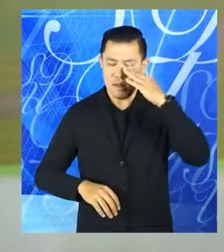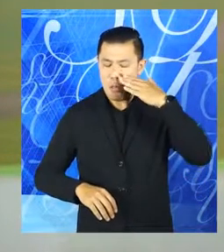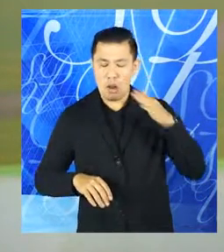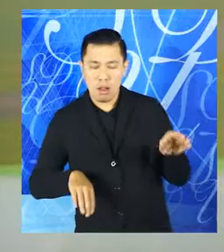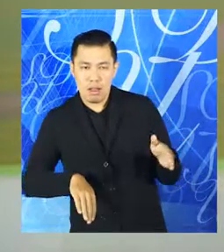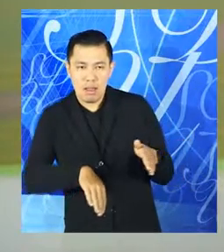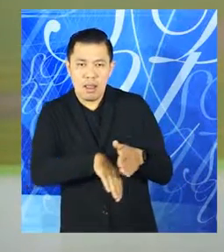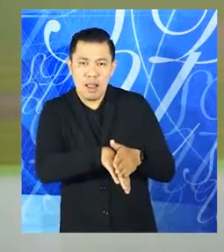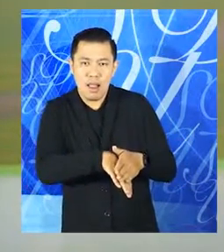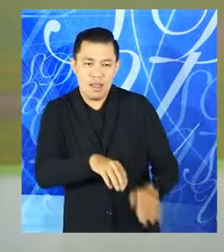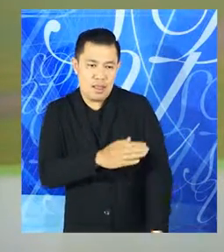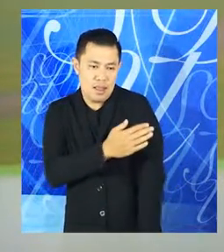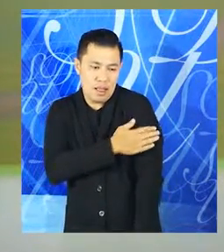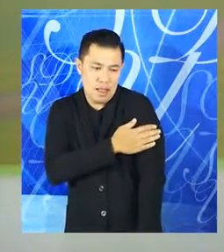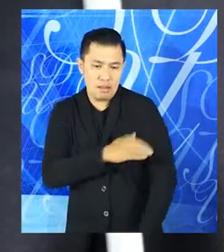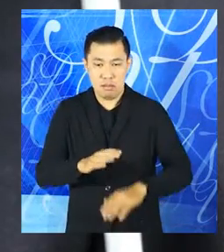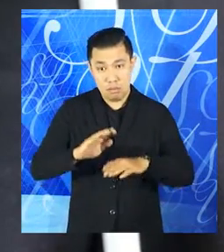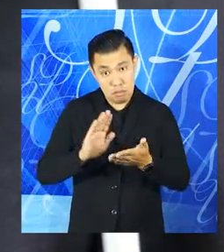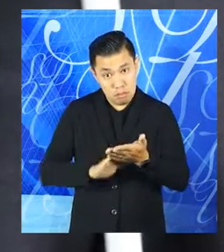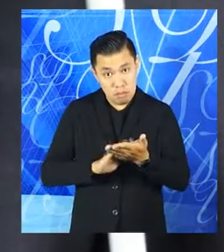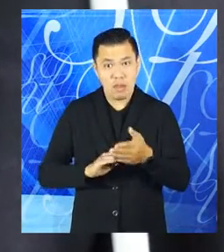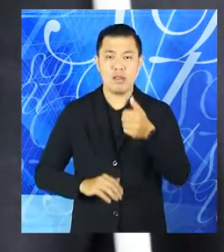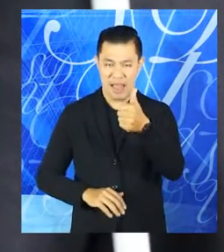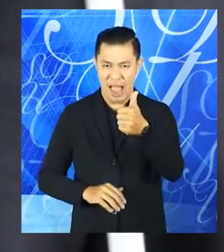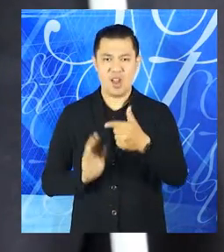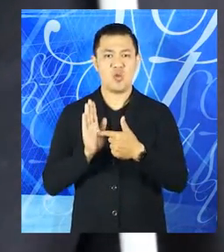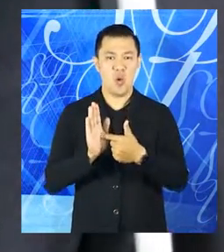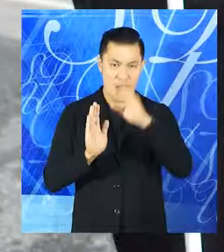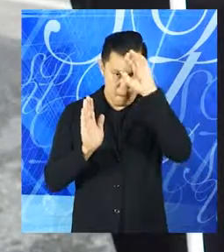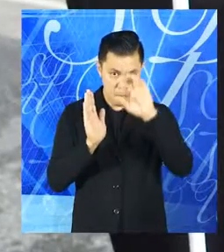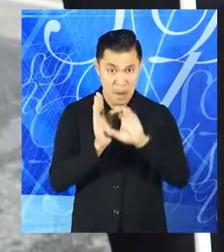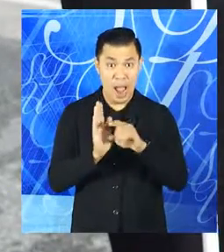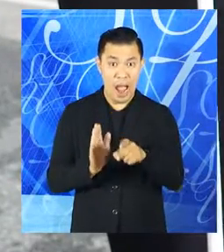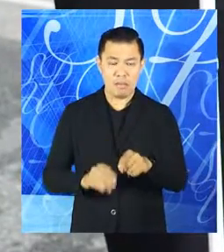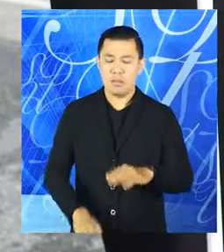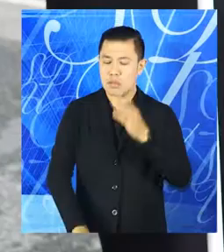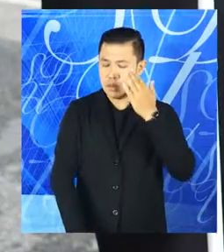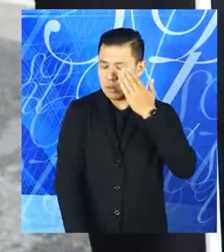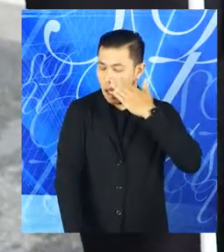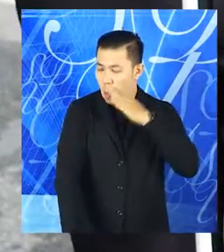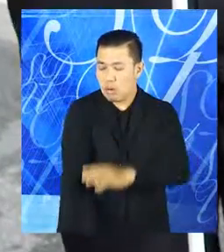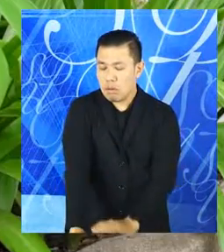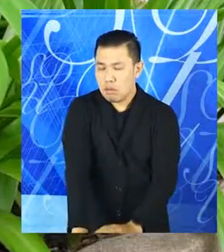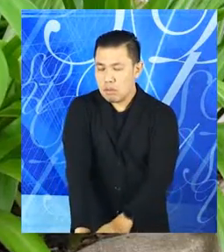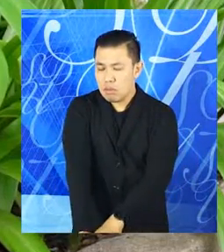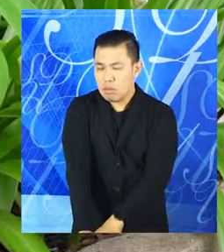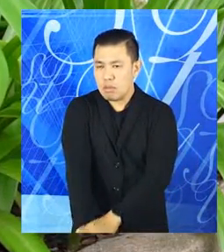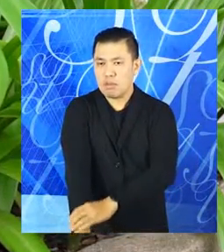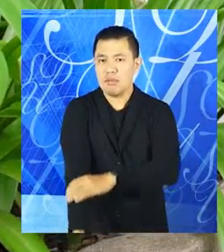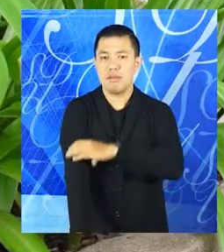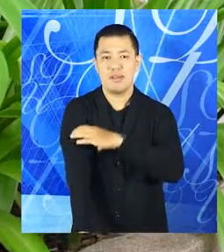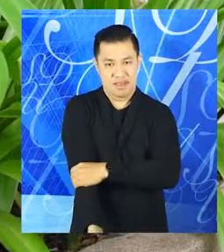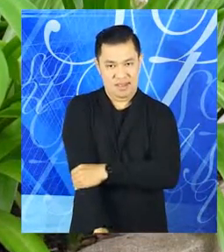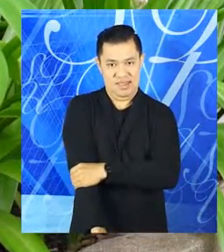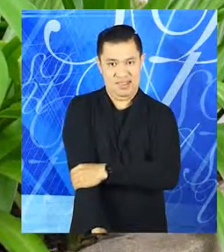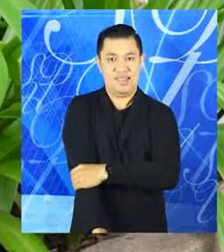หรือแตะที่ฝ่ามือแล้วให้คนตาบอดสัมผัสไล่จากแขนขึ้นไปเหนือข้อศอกโด